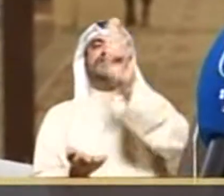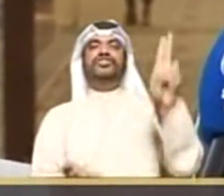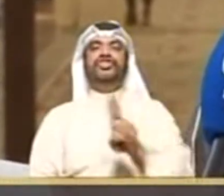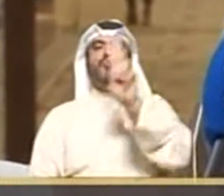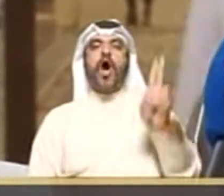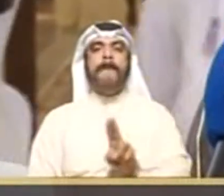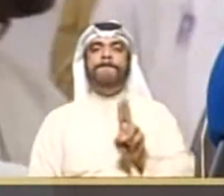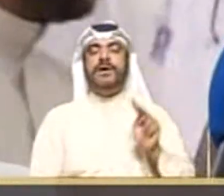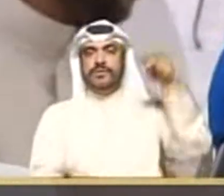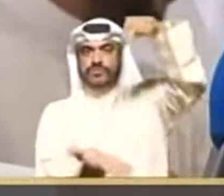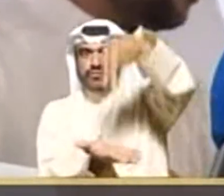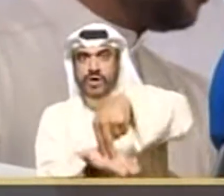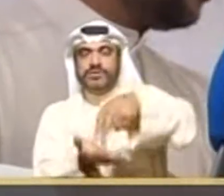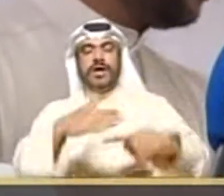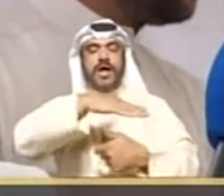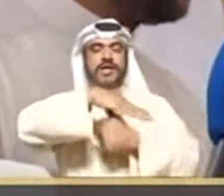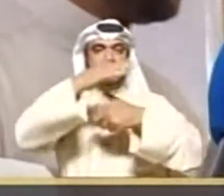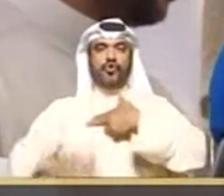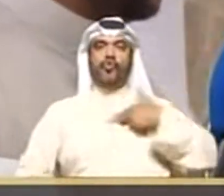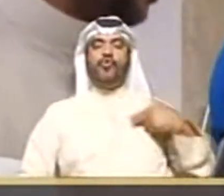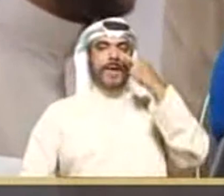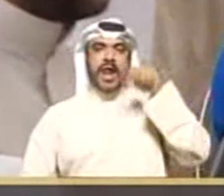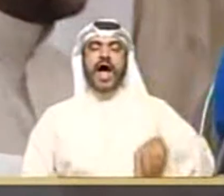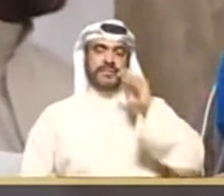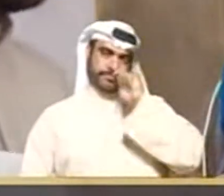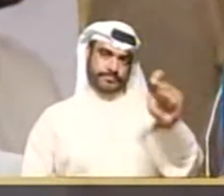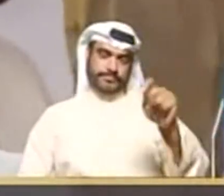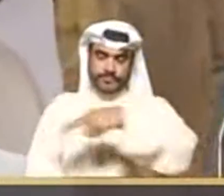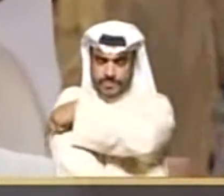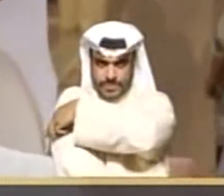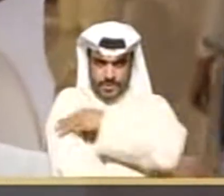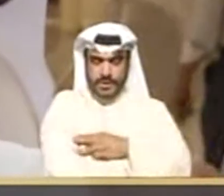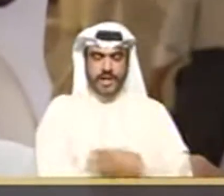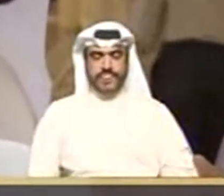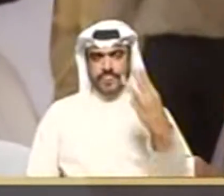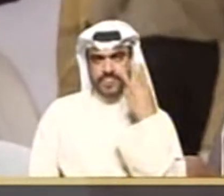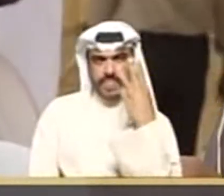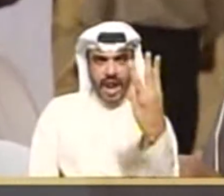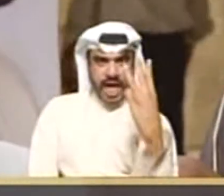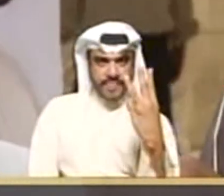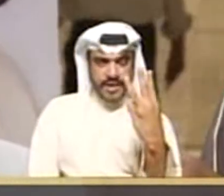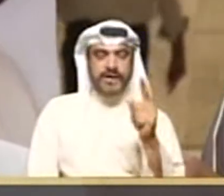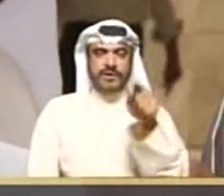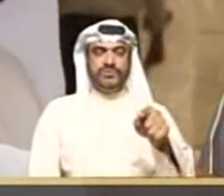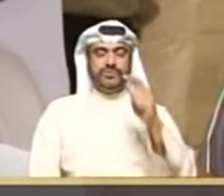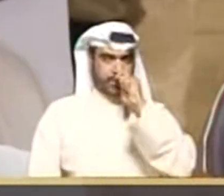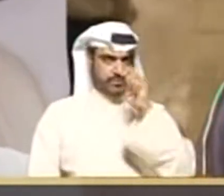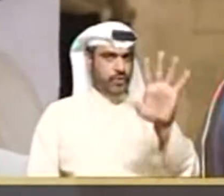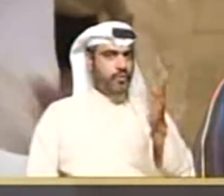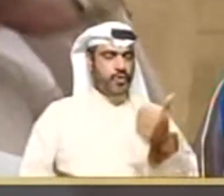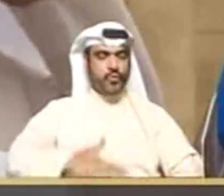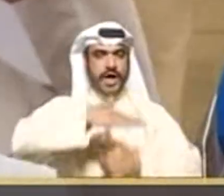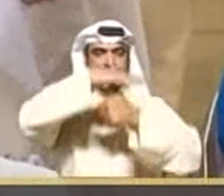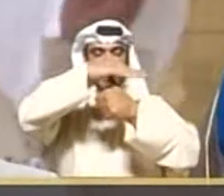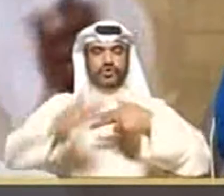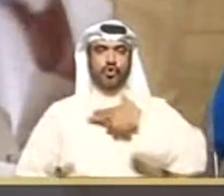النواب الأفاضل دكتور وليد الطبطبائي والنائب مرزوق الخليفة والنائب محمد المطير، استجواب موجه إلى سمو